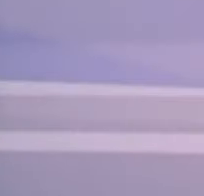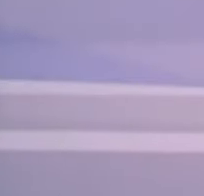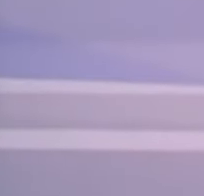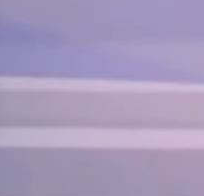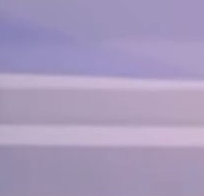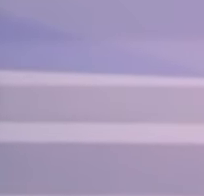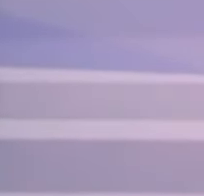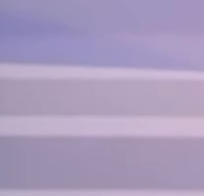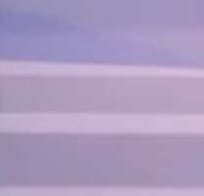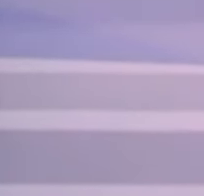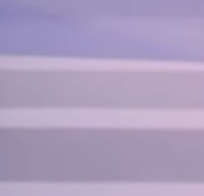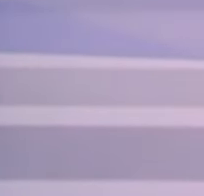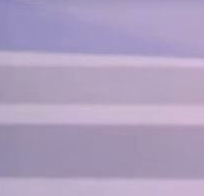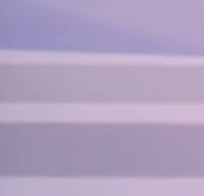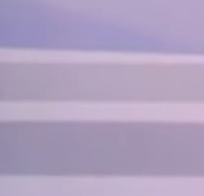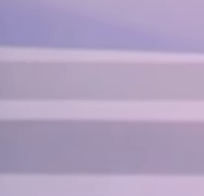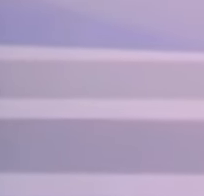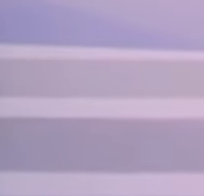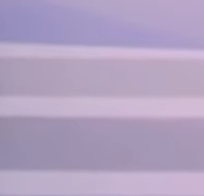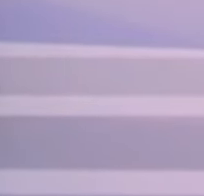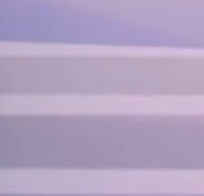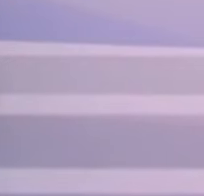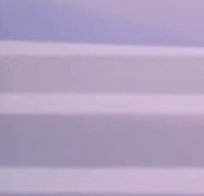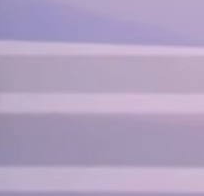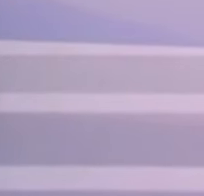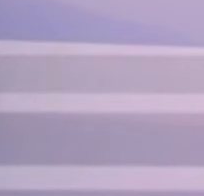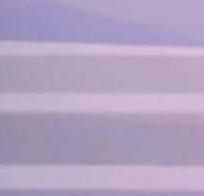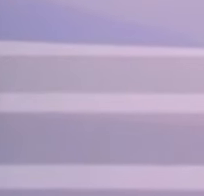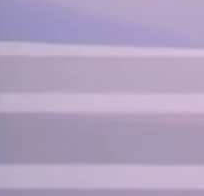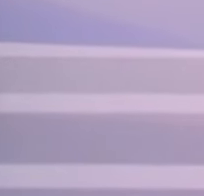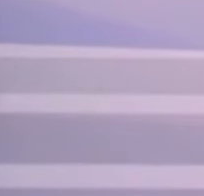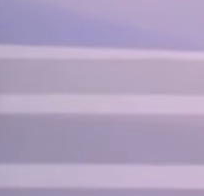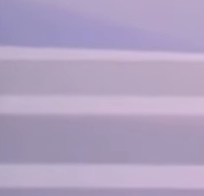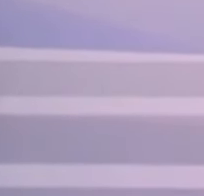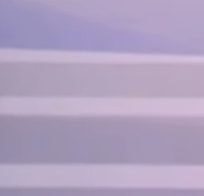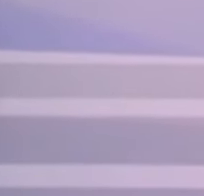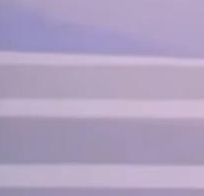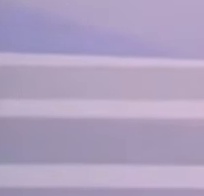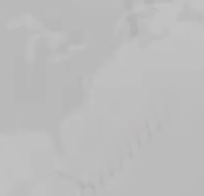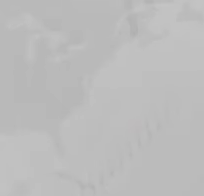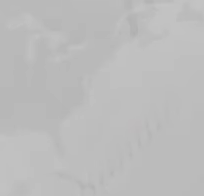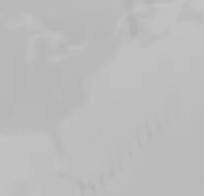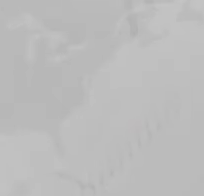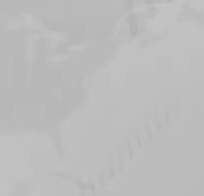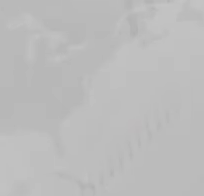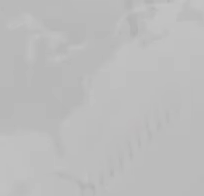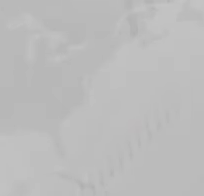Abroad, samahan nyo kami sa GMA Pinoy TV at www.gmanews.tv.